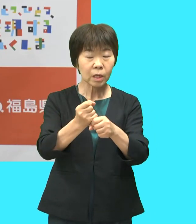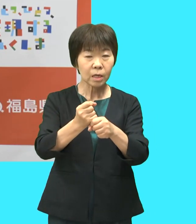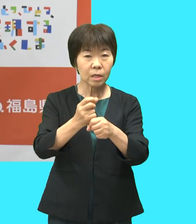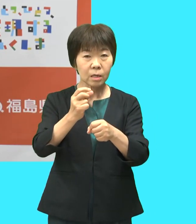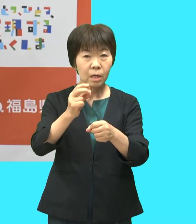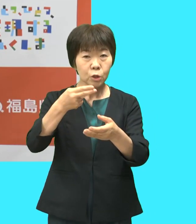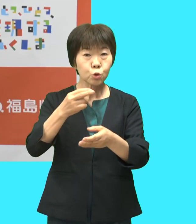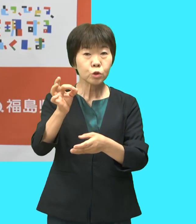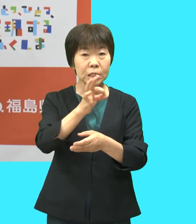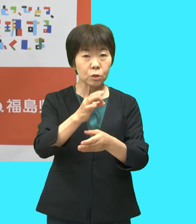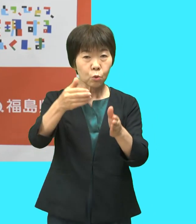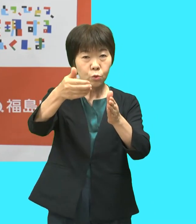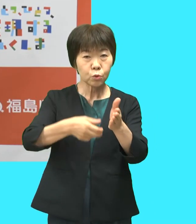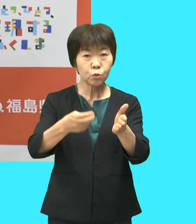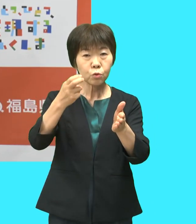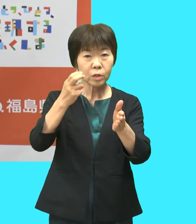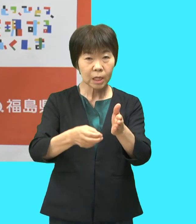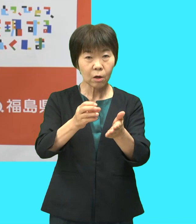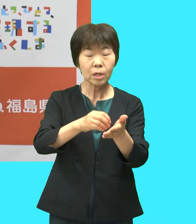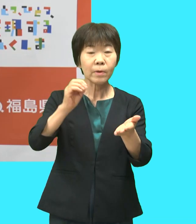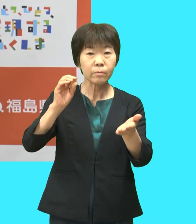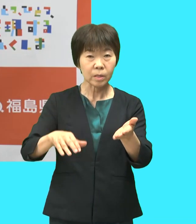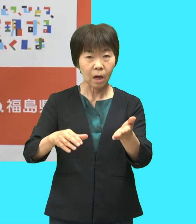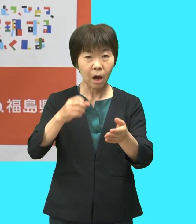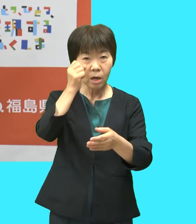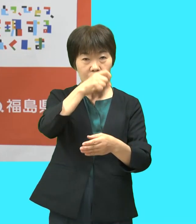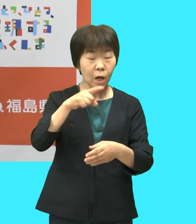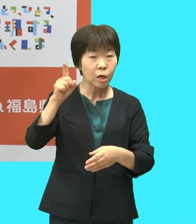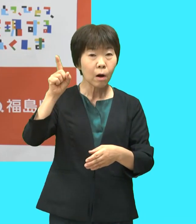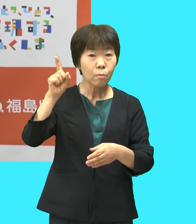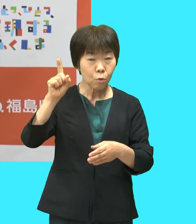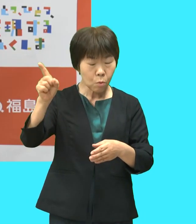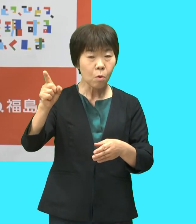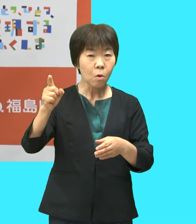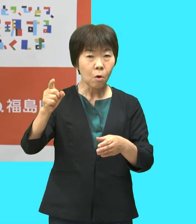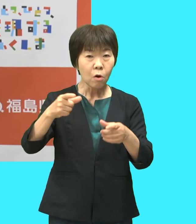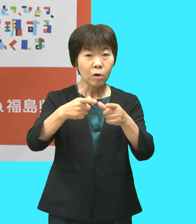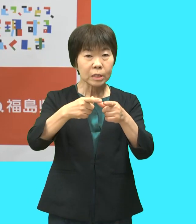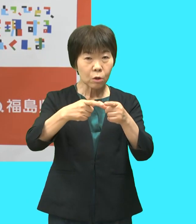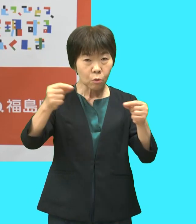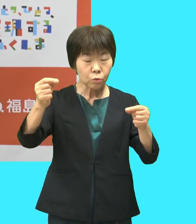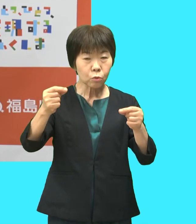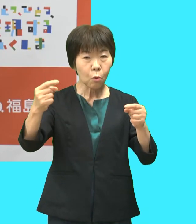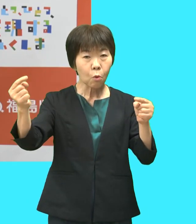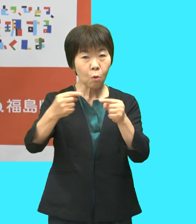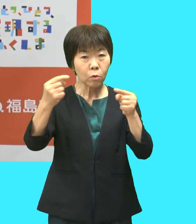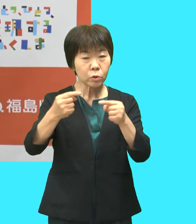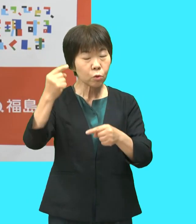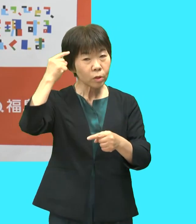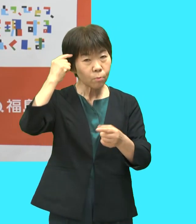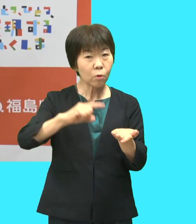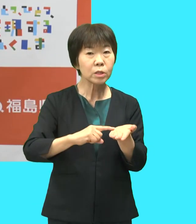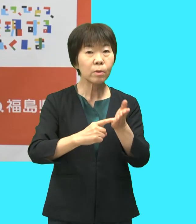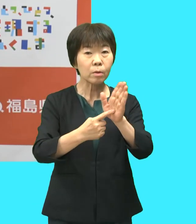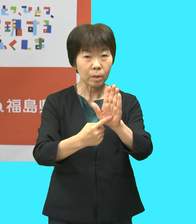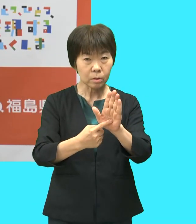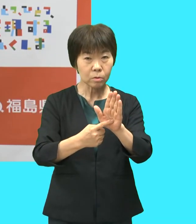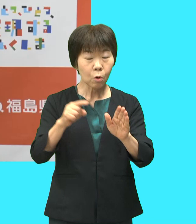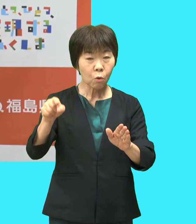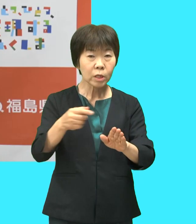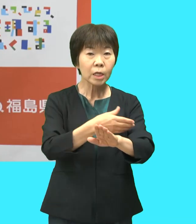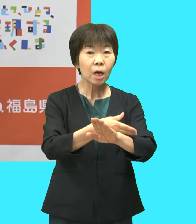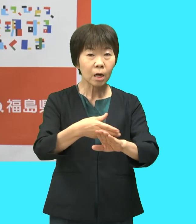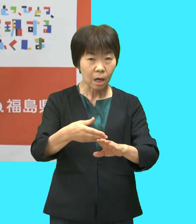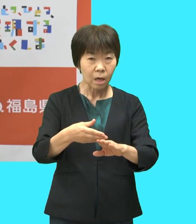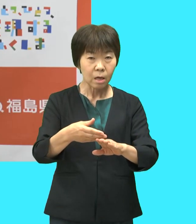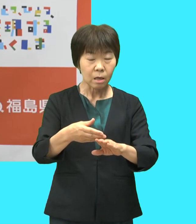撤廃しました、はい、台湾もTPP の参加申請にあたって日本と交渉する意向を示しています。こうした流れについての